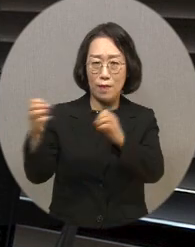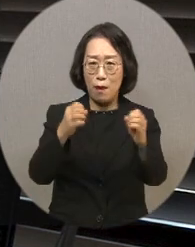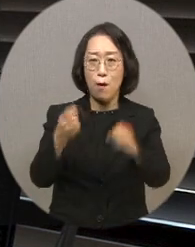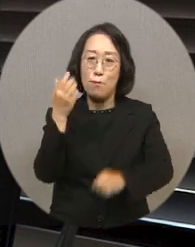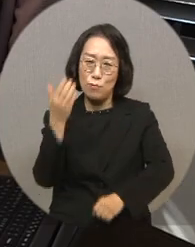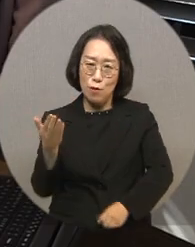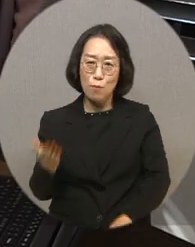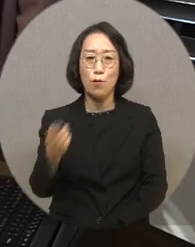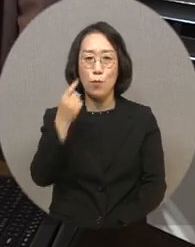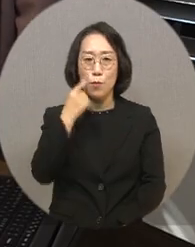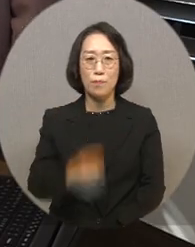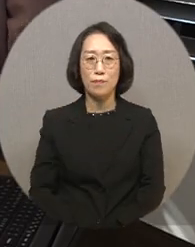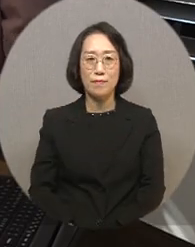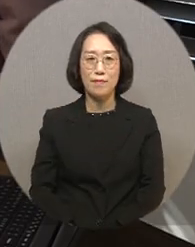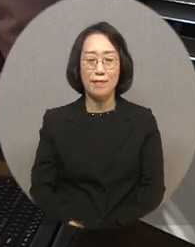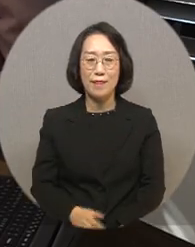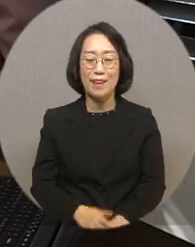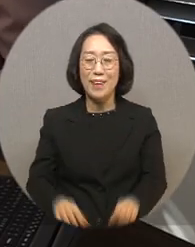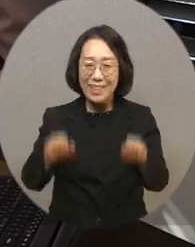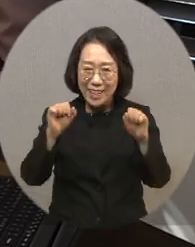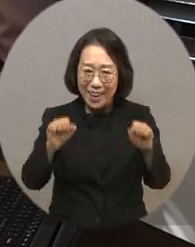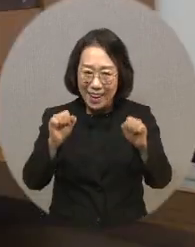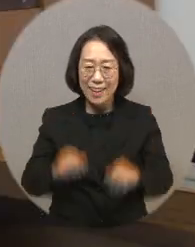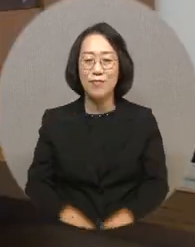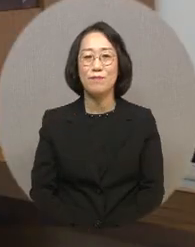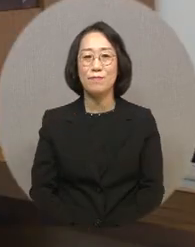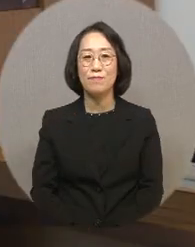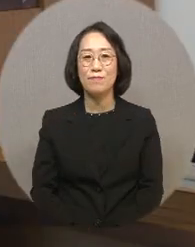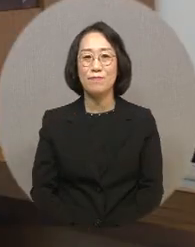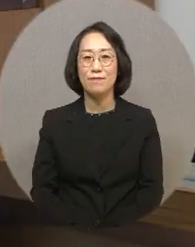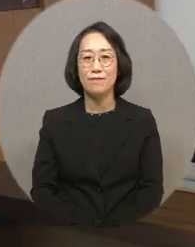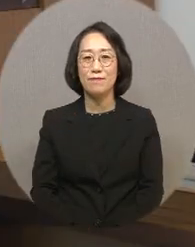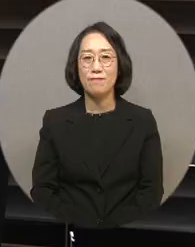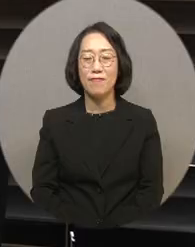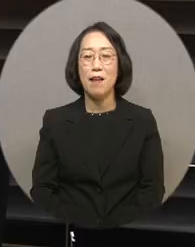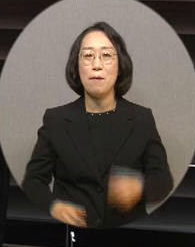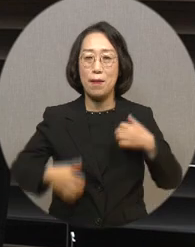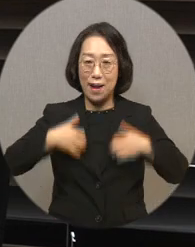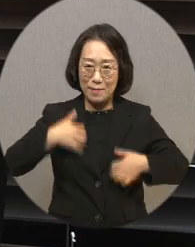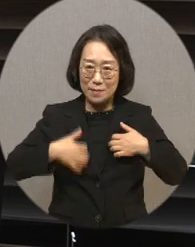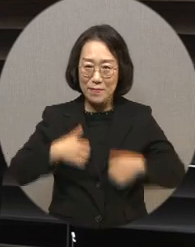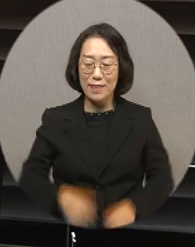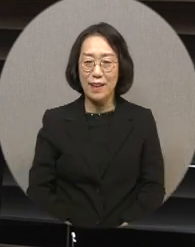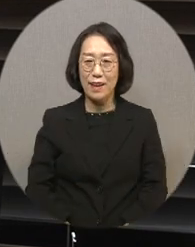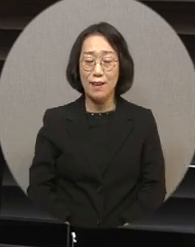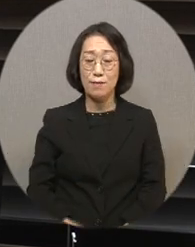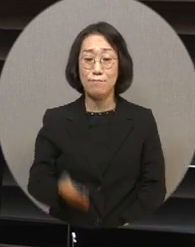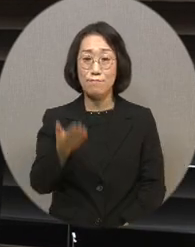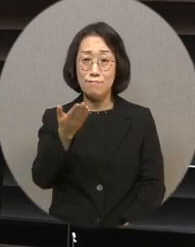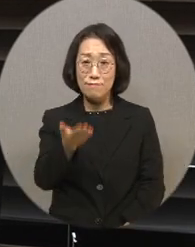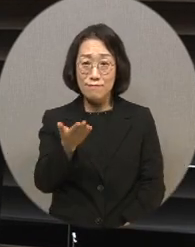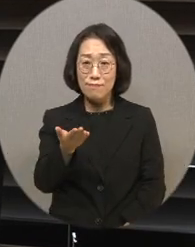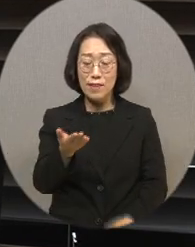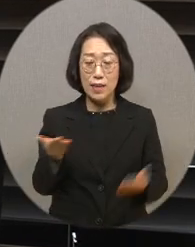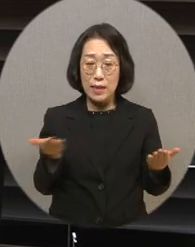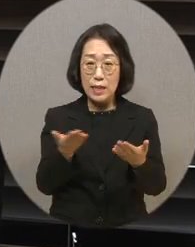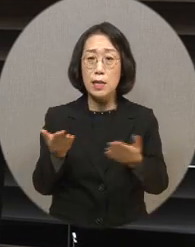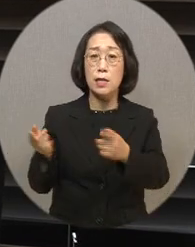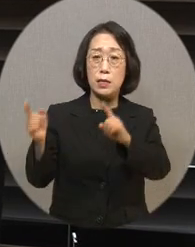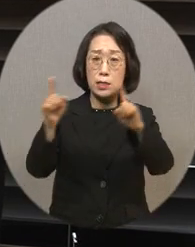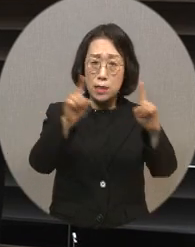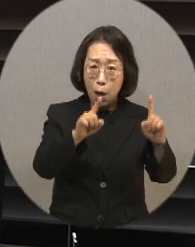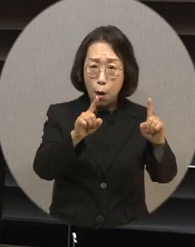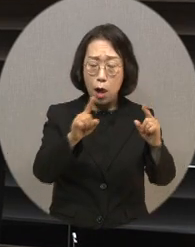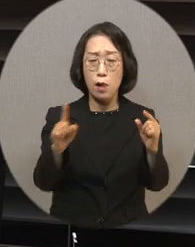나눠보도록 하겠습니다. 협회장님 안녕하세요. 네, 안녕하세요. 반갑습니다. 네, 반갑습니다. 네, 회장님, 직업 재활이라는